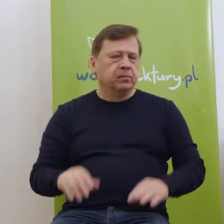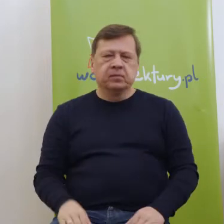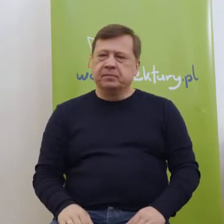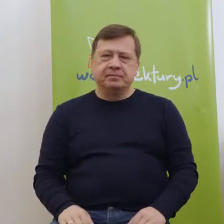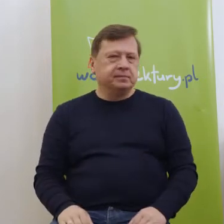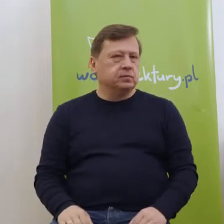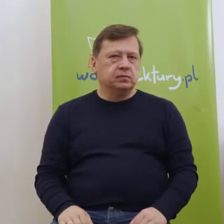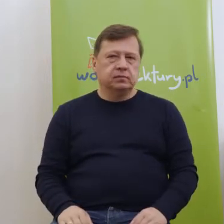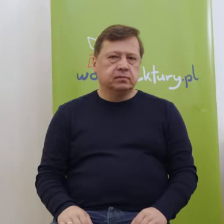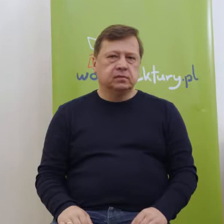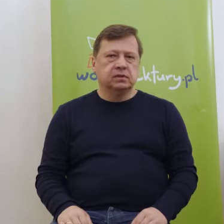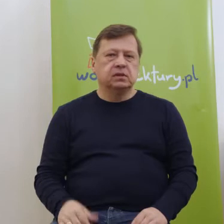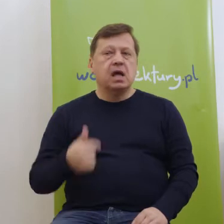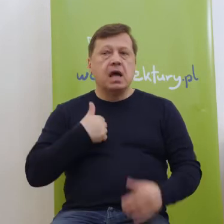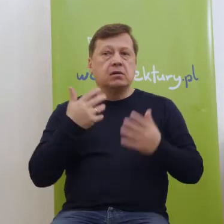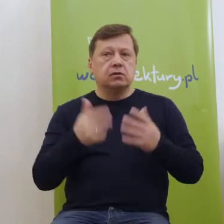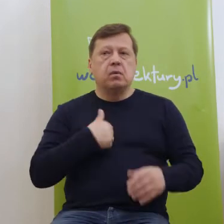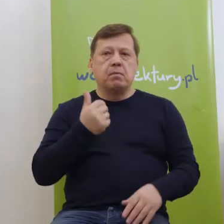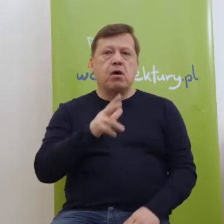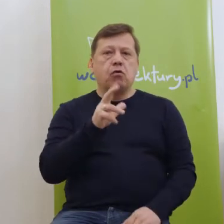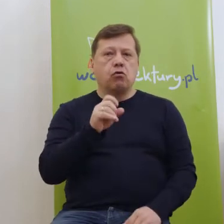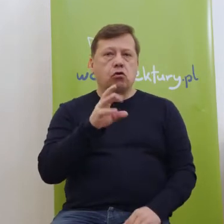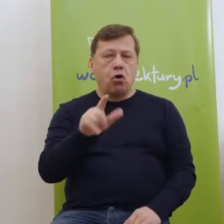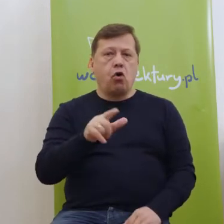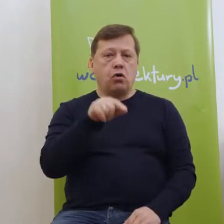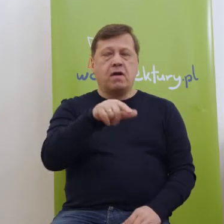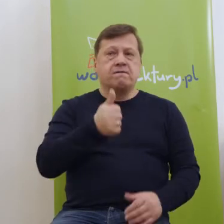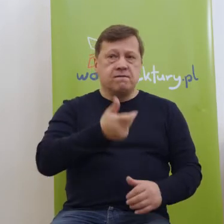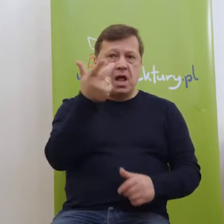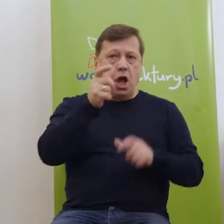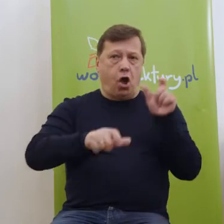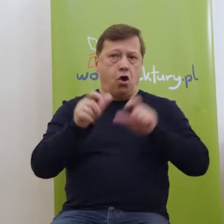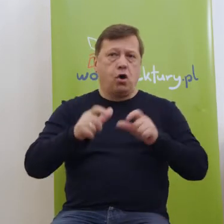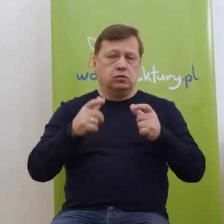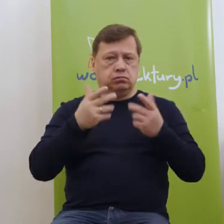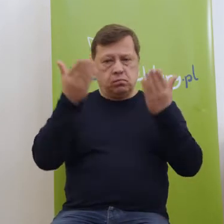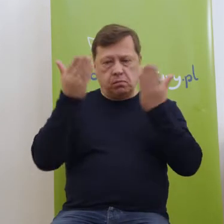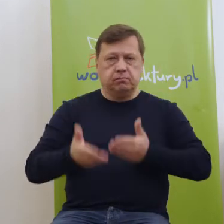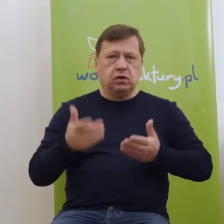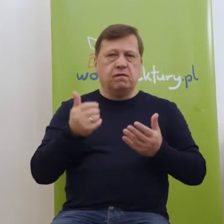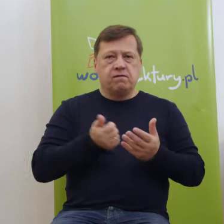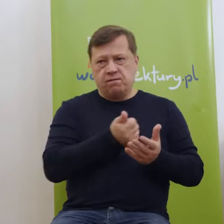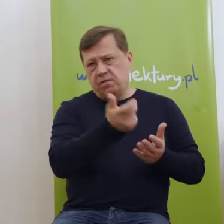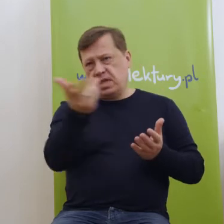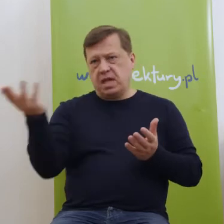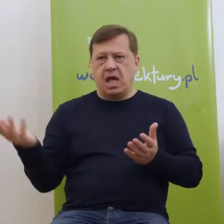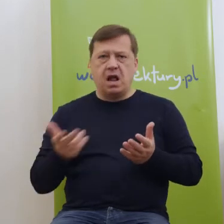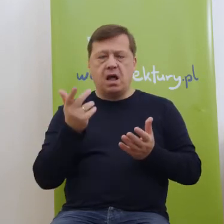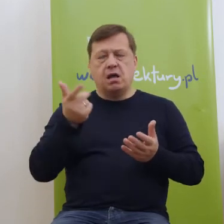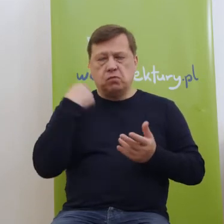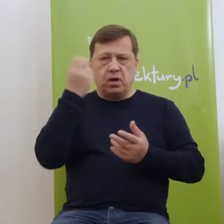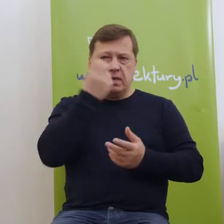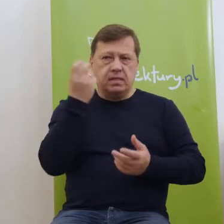I też chciałam, żeby konkolem było wiele postaci, żeby do wielu postaci z tej książki to określenie pasowało, no bo